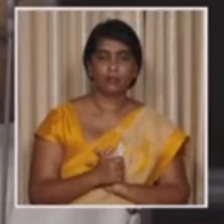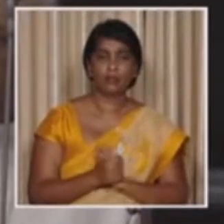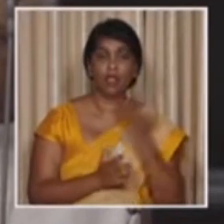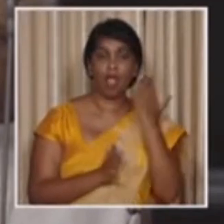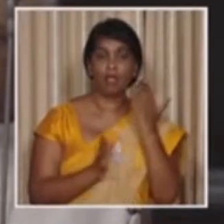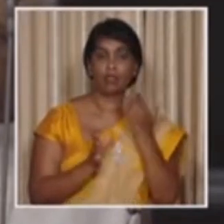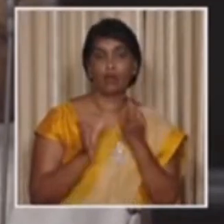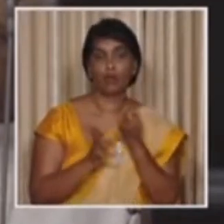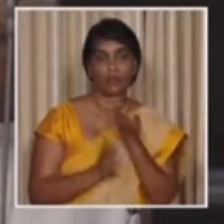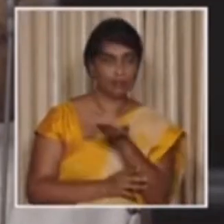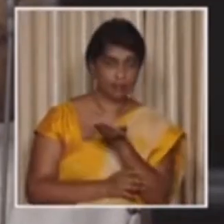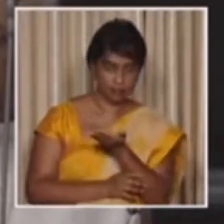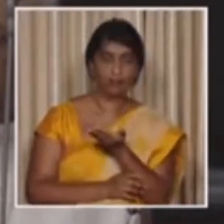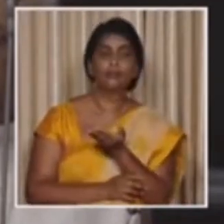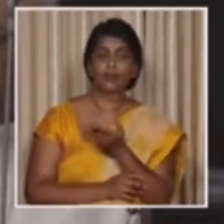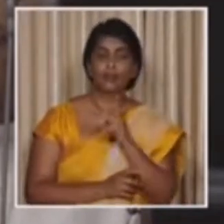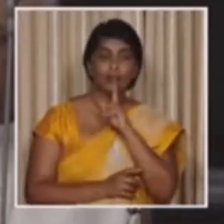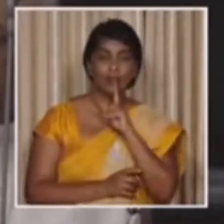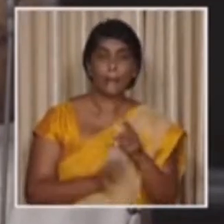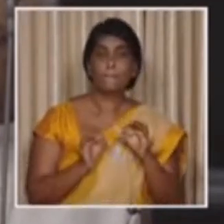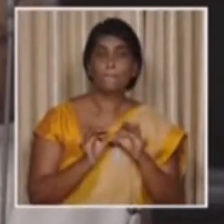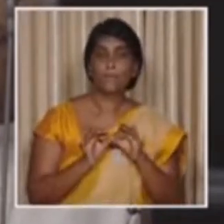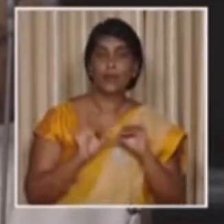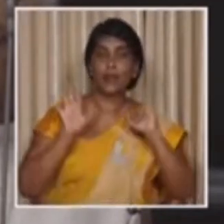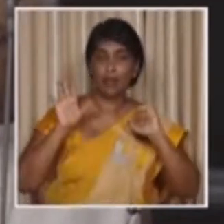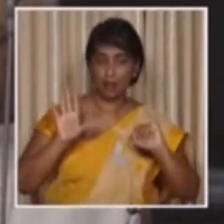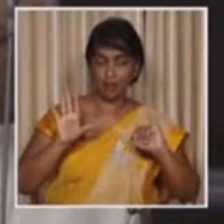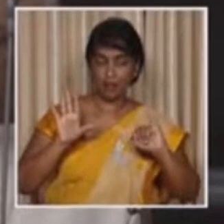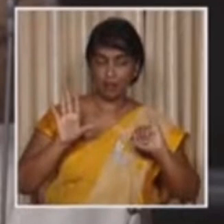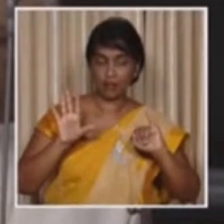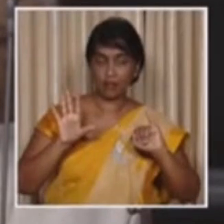අක්මුදලක් ඉල්ලුම් කිරීම. ඒකට ඉල්ලා තියෙන්නේ බිලියන 6යි